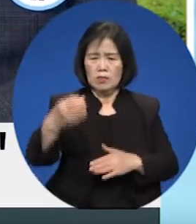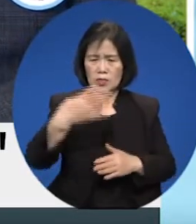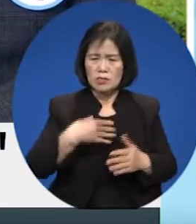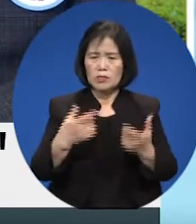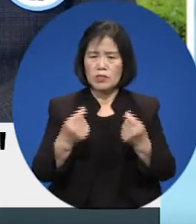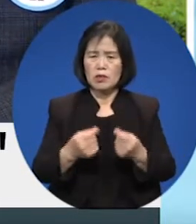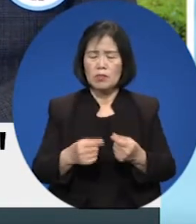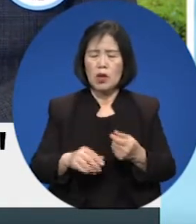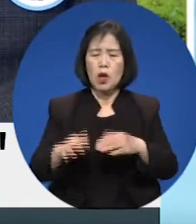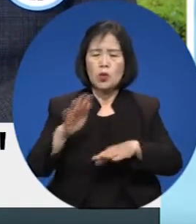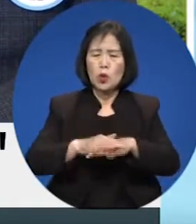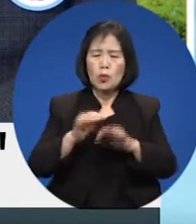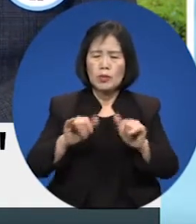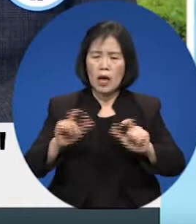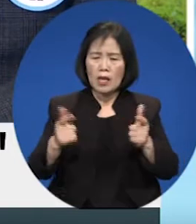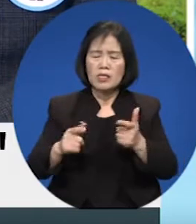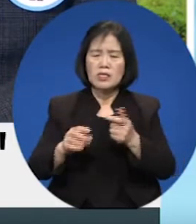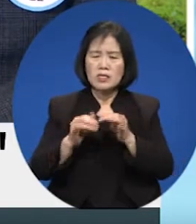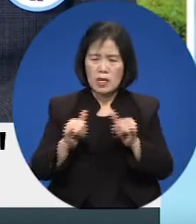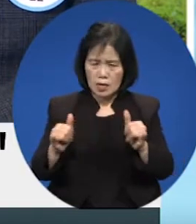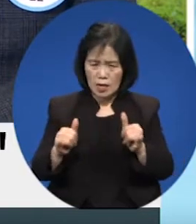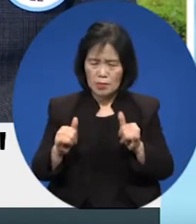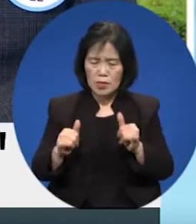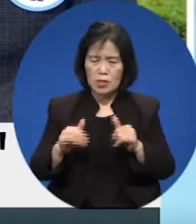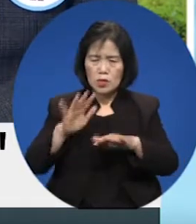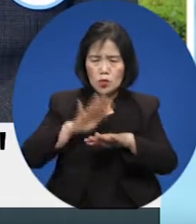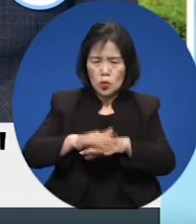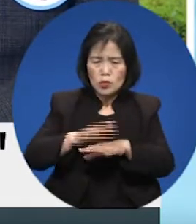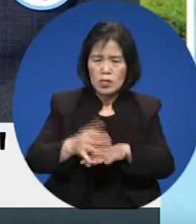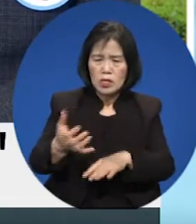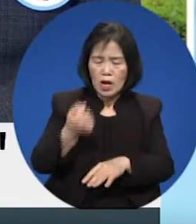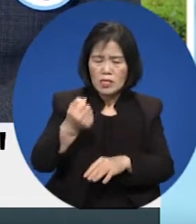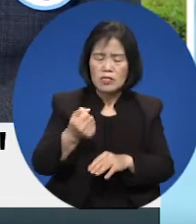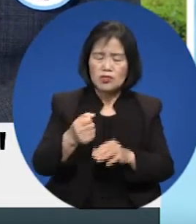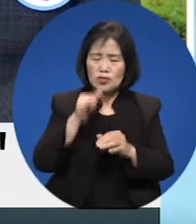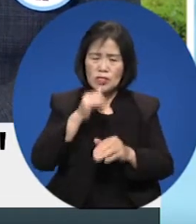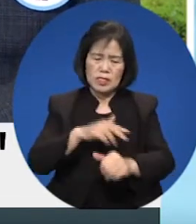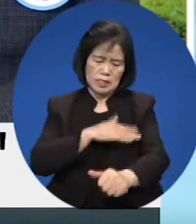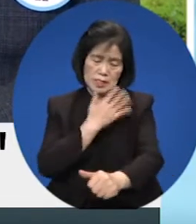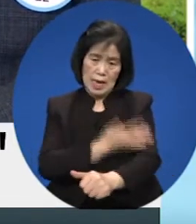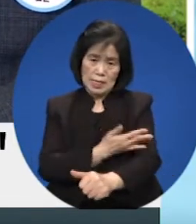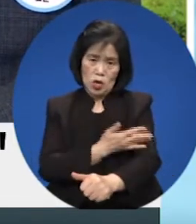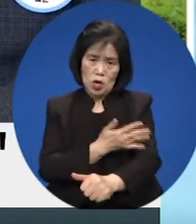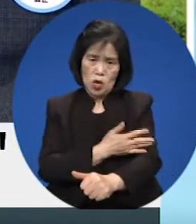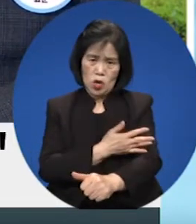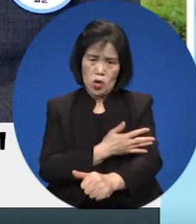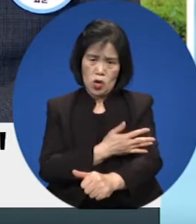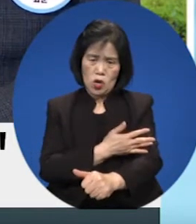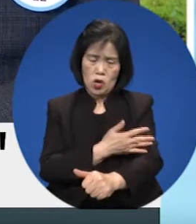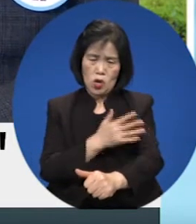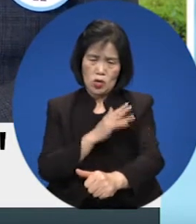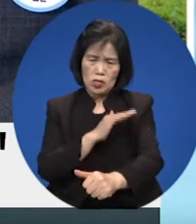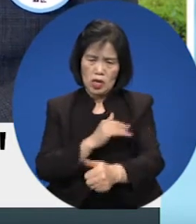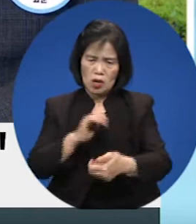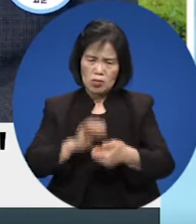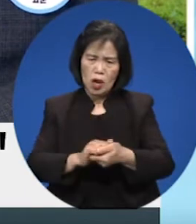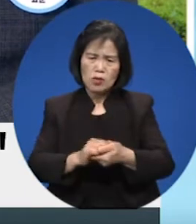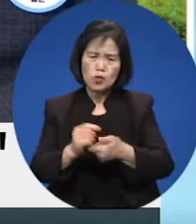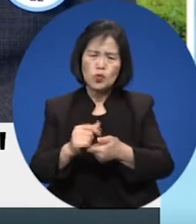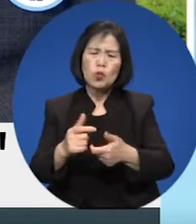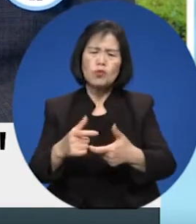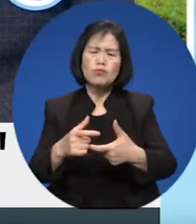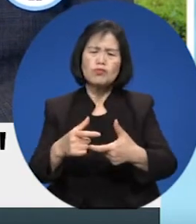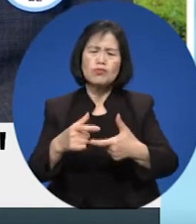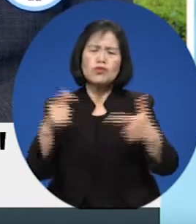b 농민이 농지를 가질 수 있는 자격 제한을 굉장히 장기간 이걸 열어줍니다 농 진법에 뭐